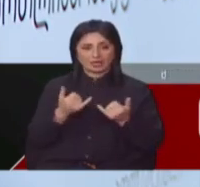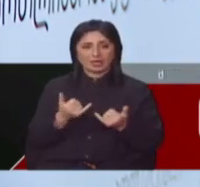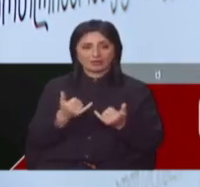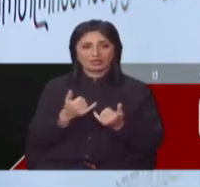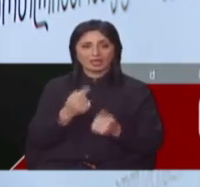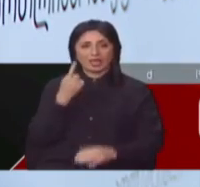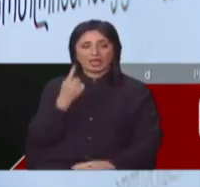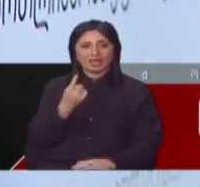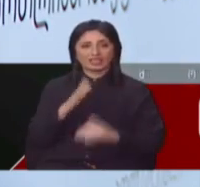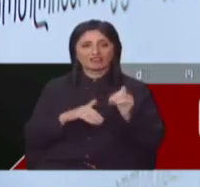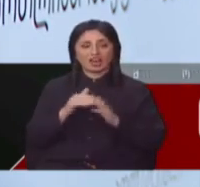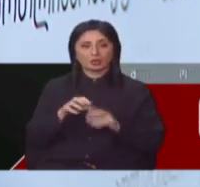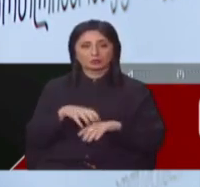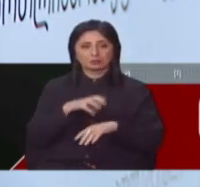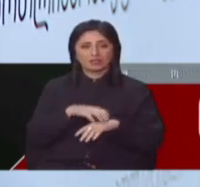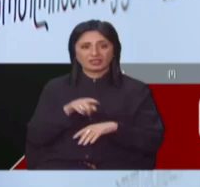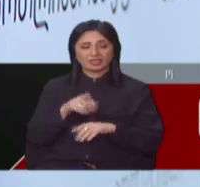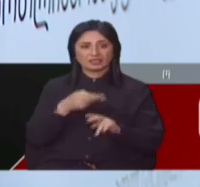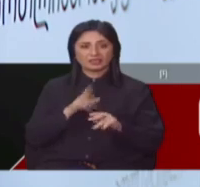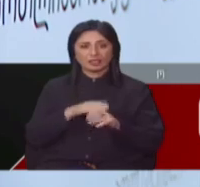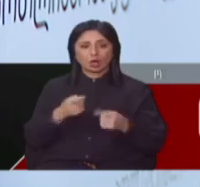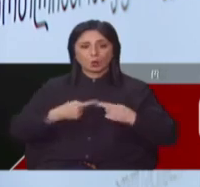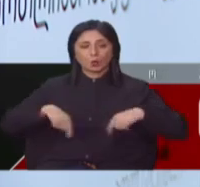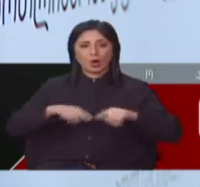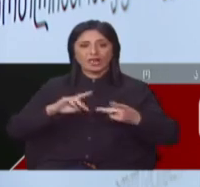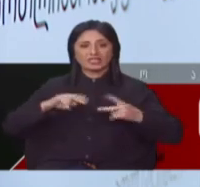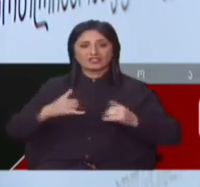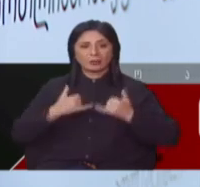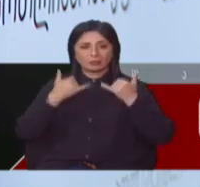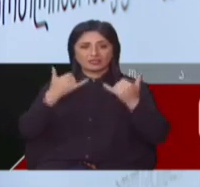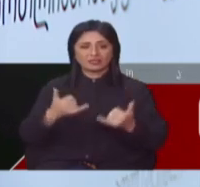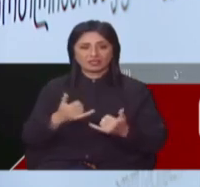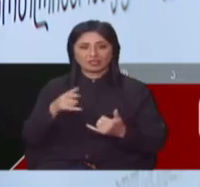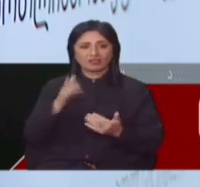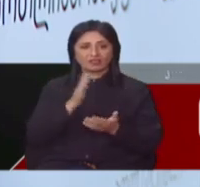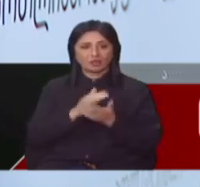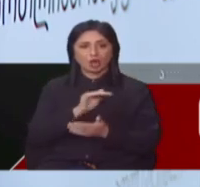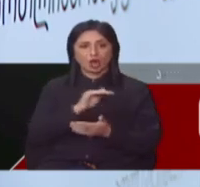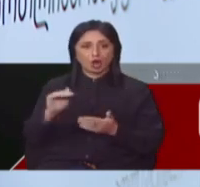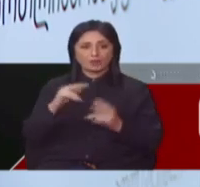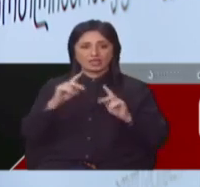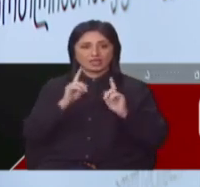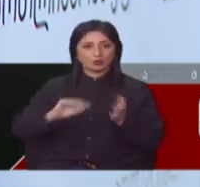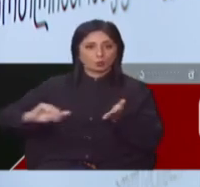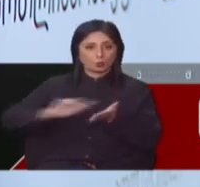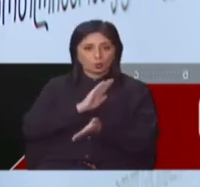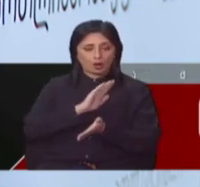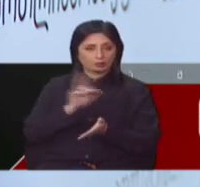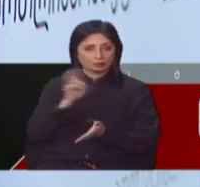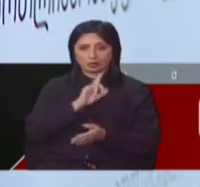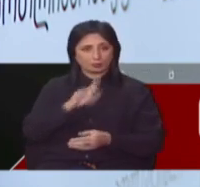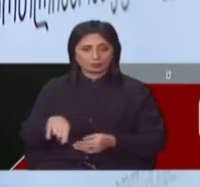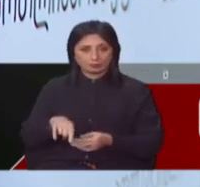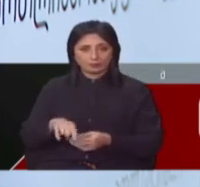ამ წუთის მონაცემებით ერთი კვალიფიციური სუბიექტისგან, ეს არის კოალიცია ცვლილებებისთვის, მათგან გვაქვს ოფიციალური დასტური უარი, ასე